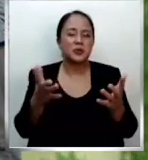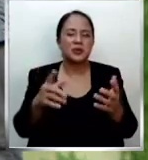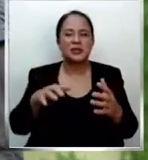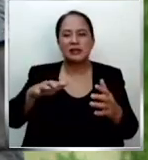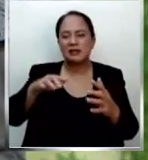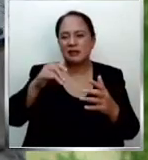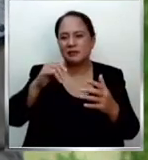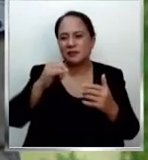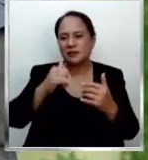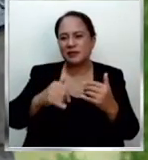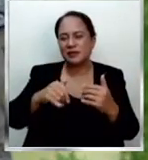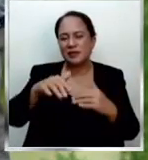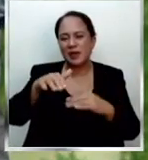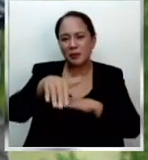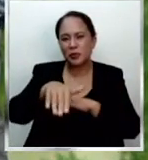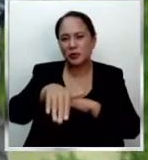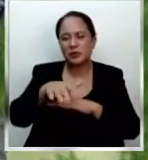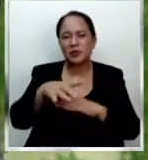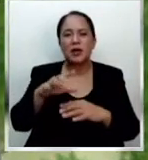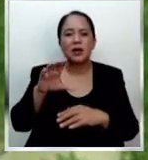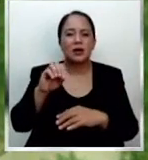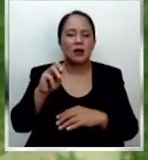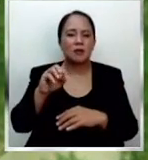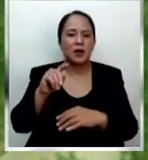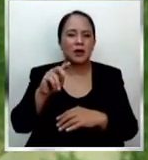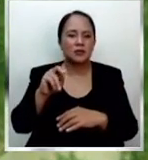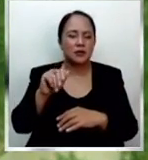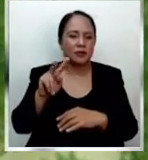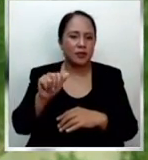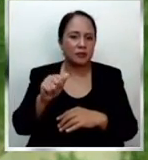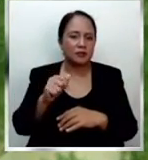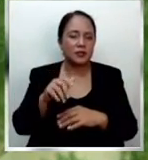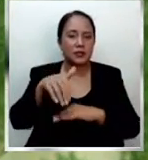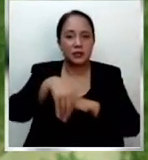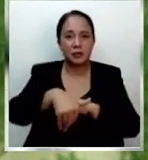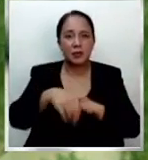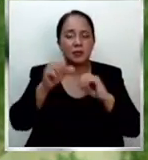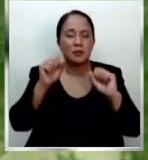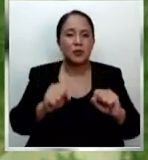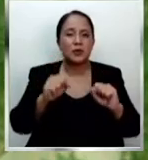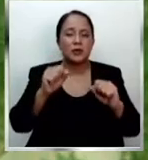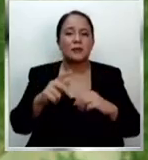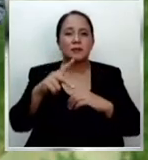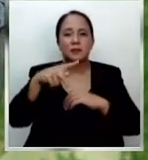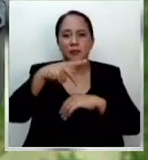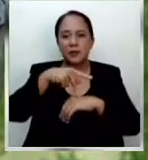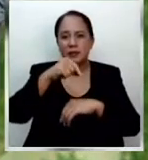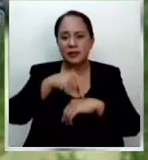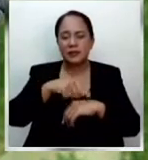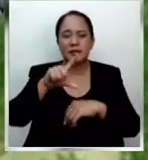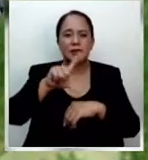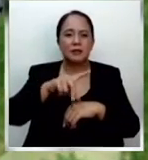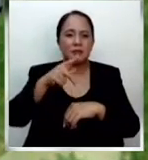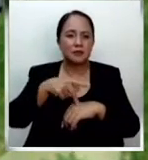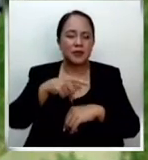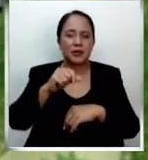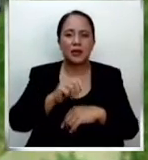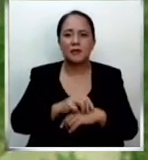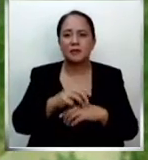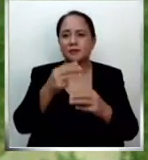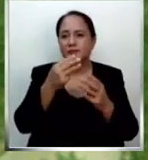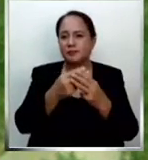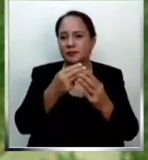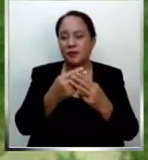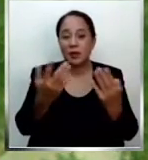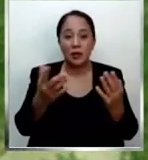makikita nyo dyan sa may Camanava area. At pagdating ng gabi, posibleng dyan sa may Paranaque, Las Piñas at Muntinlupa. Kaya yung mga lalabas ng